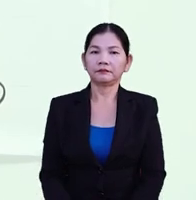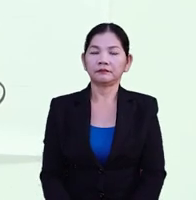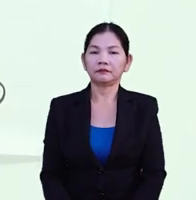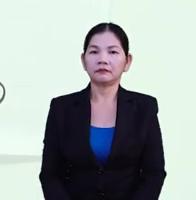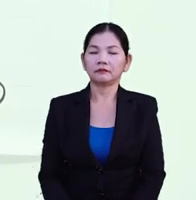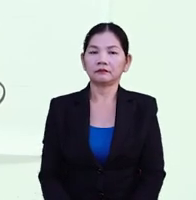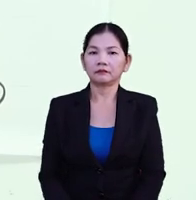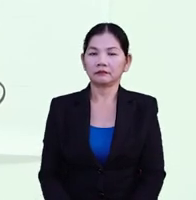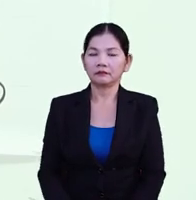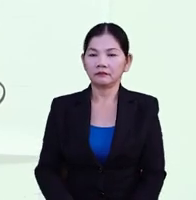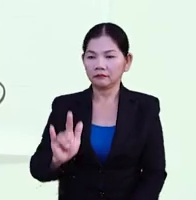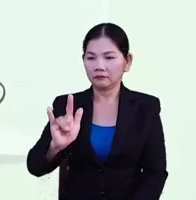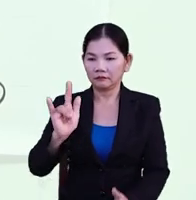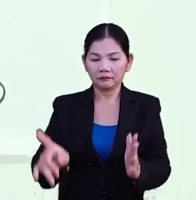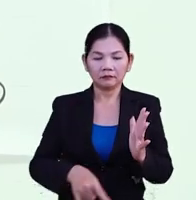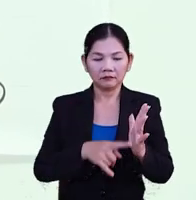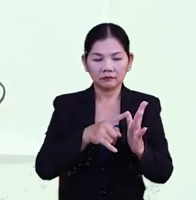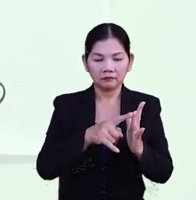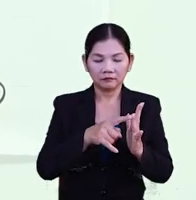ចាបូផា